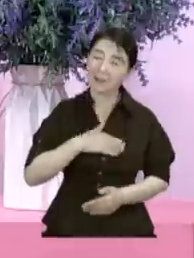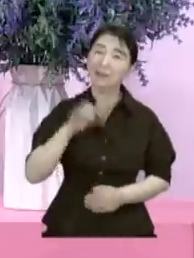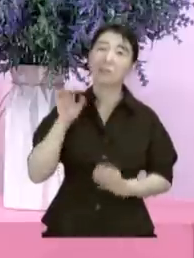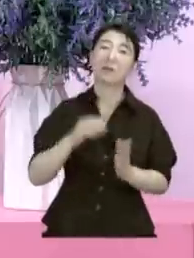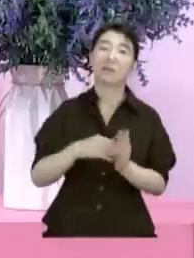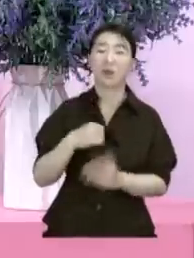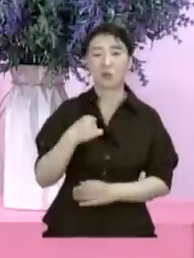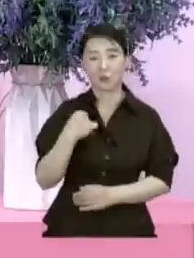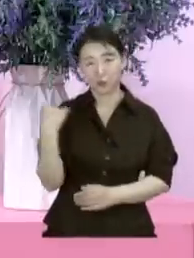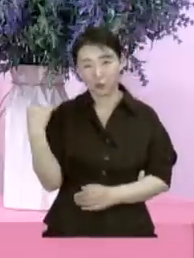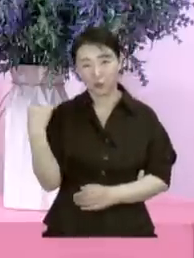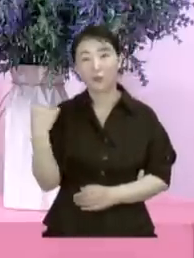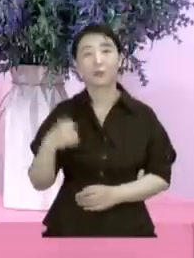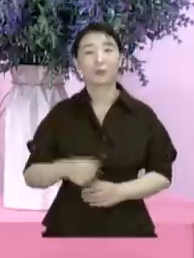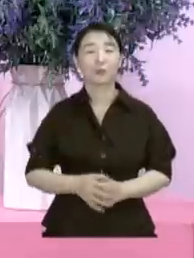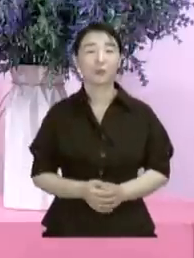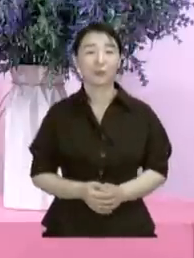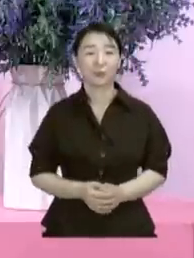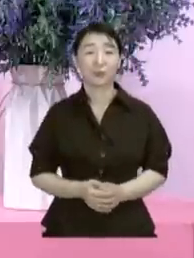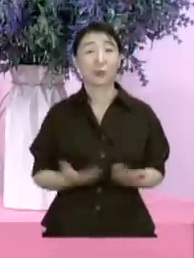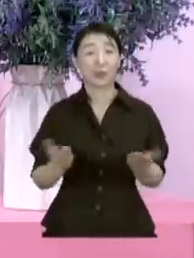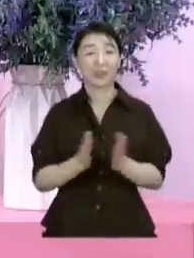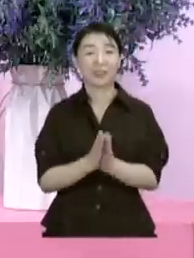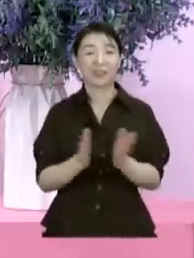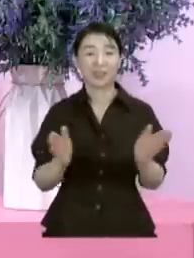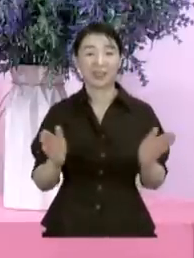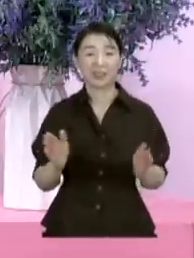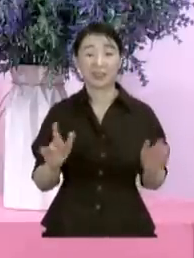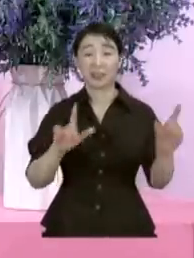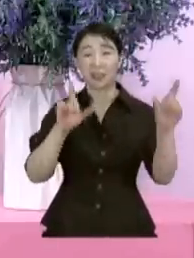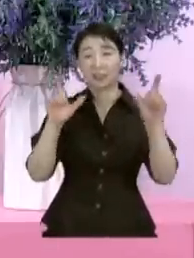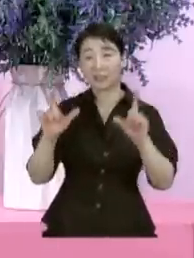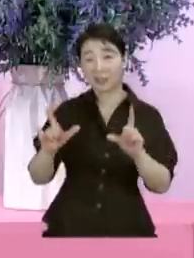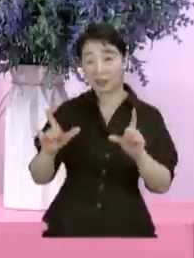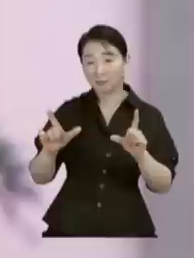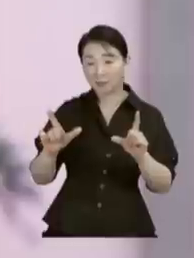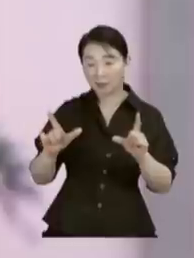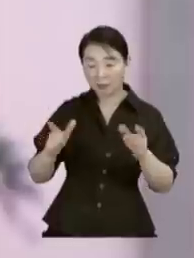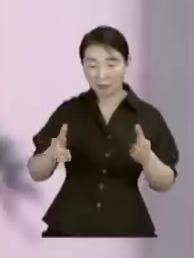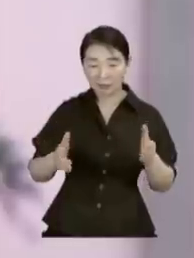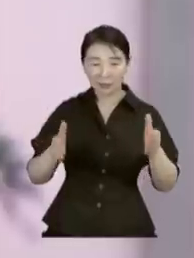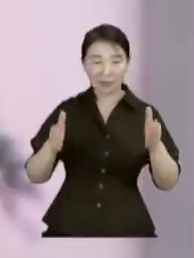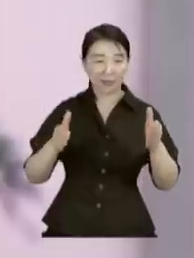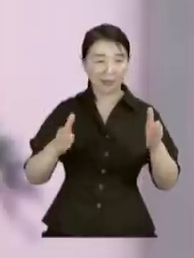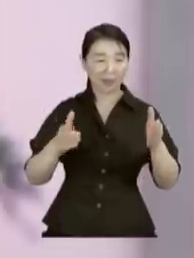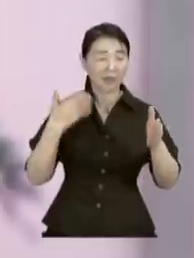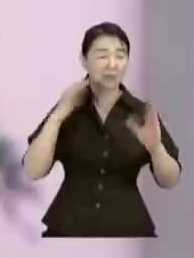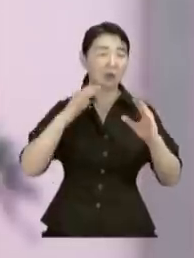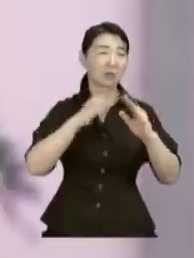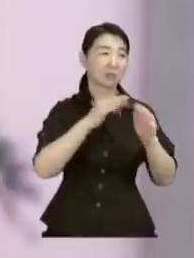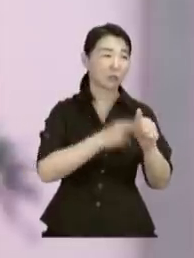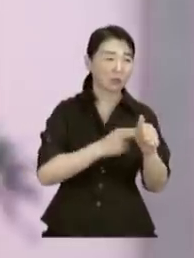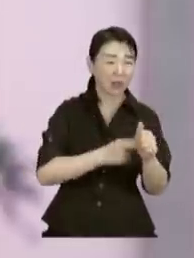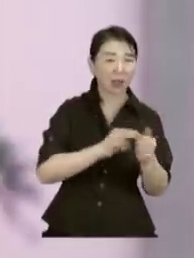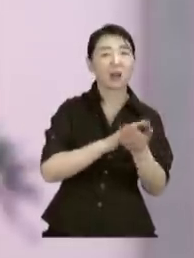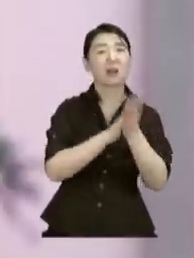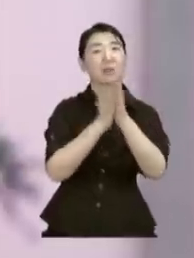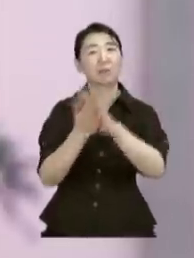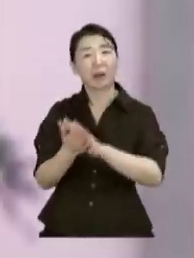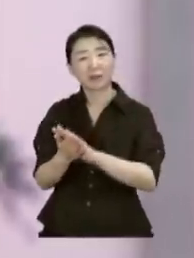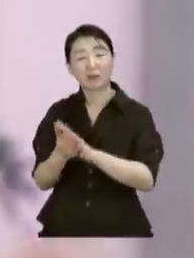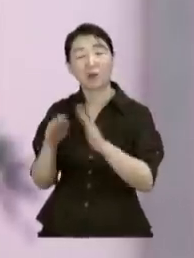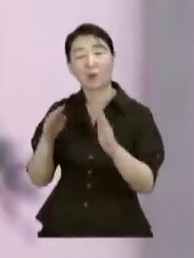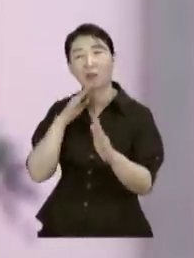알겠습니다. 순종하겠습니다. 하고 이제 시작한 거죠. 제 삶의 길들이 그렇게. 완전히 바뀐 거예요. 예.